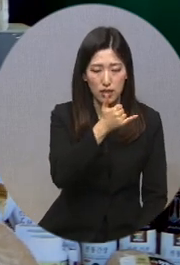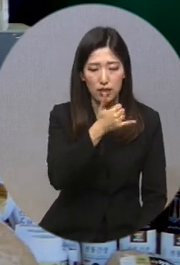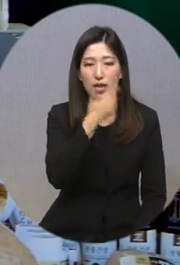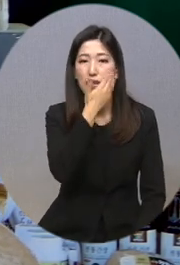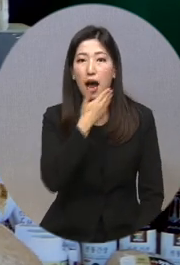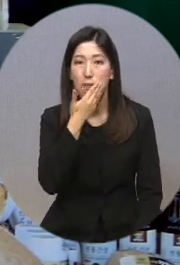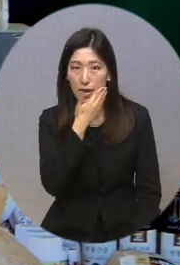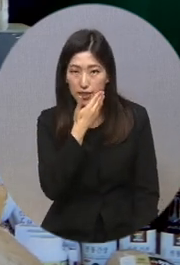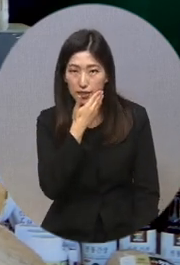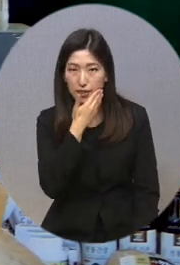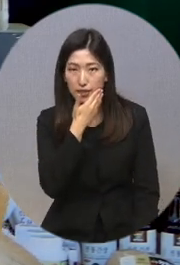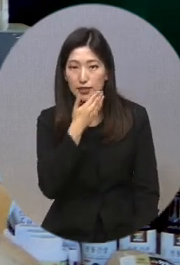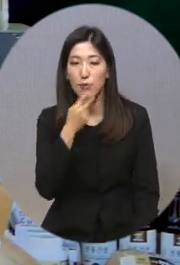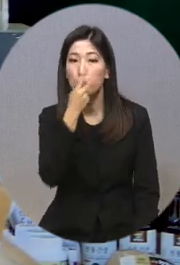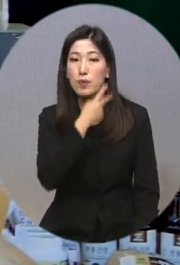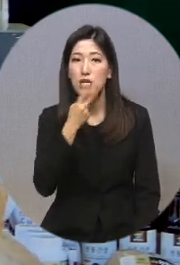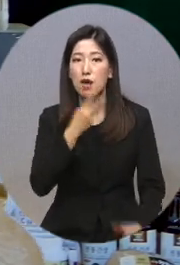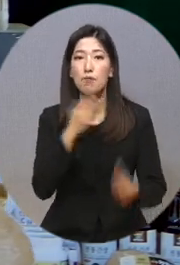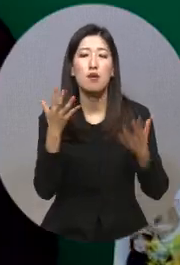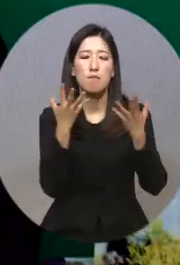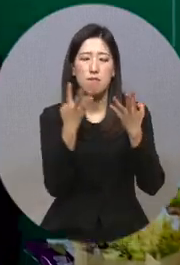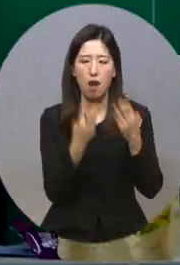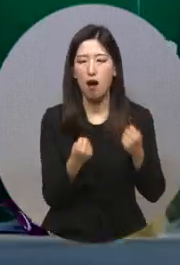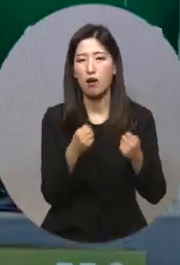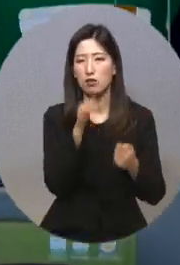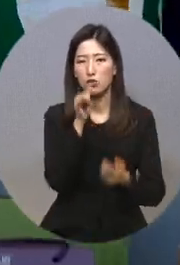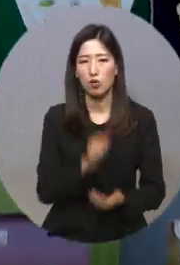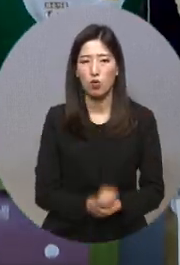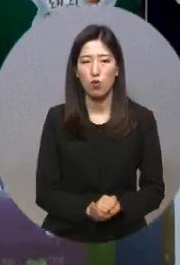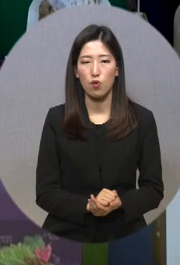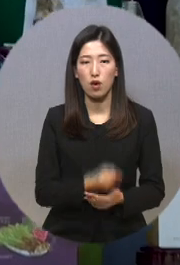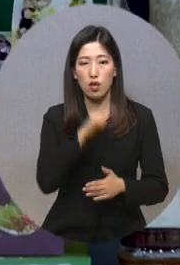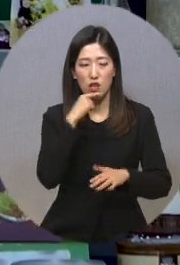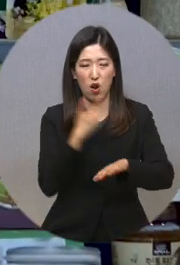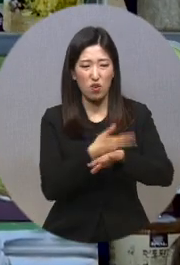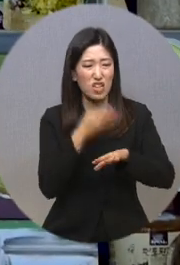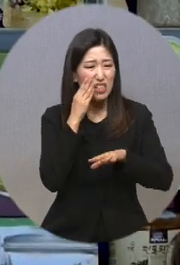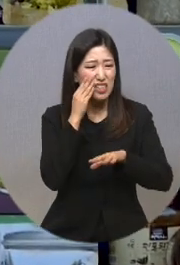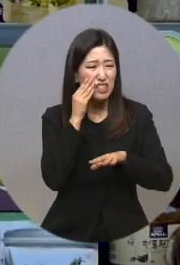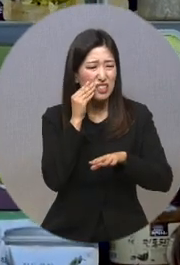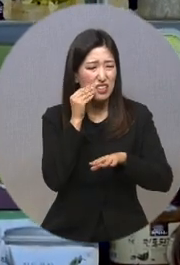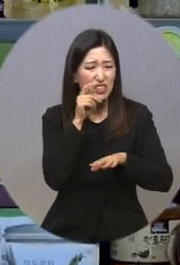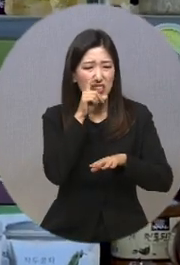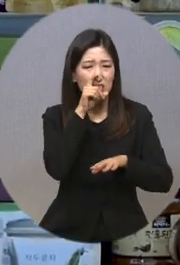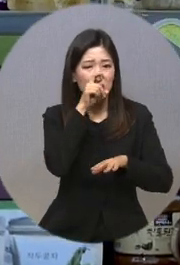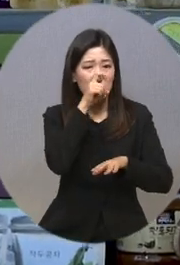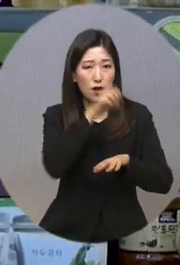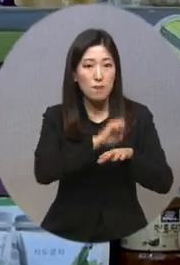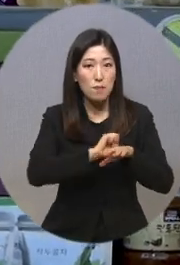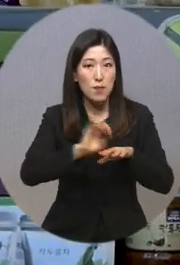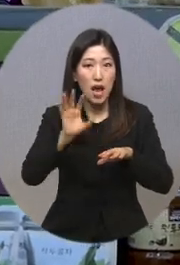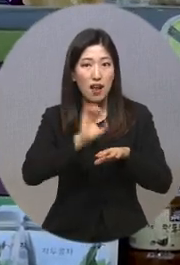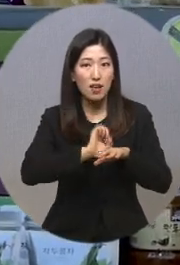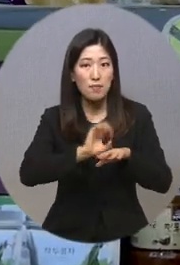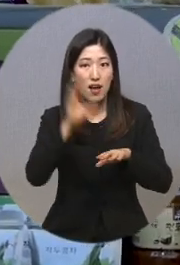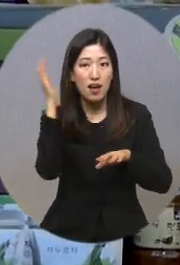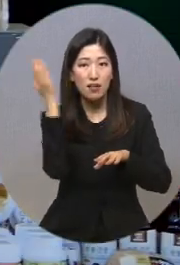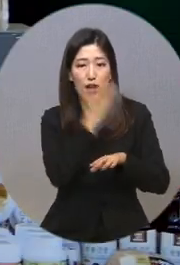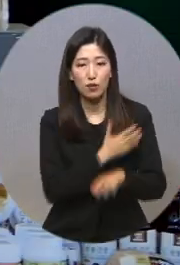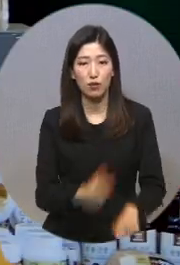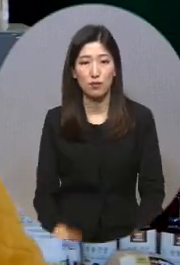식이섬유, 비타민이 다른 식물보다 많이 들어있고 혈관 속 기름때 축축 예방, 즉 몸 안에 정수기라 불릴 만큼 좋은